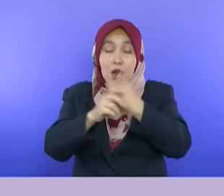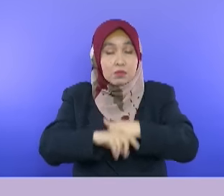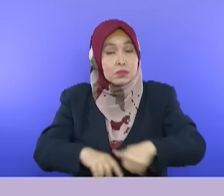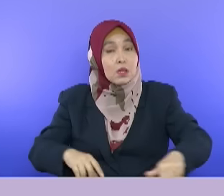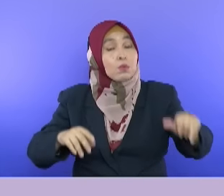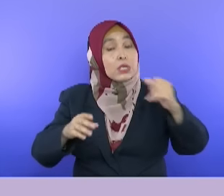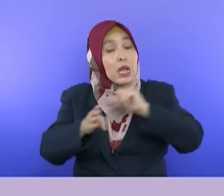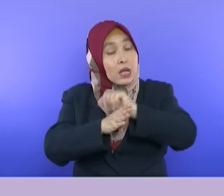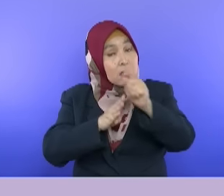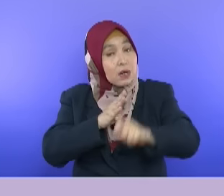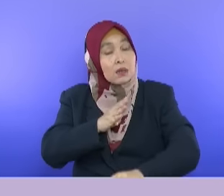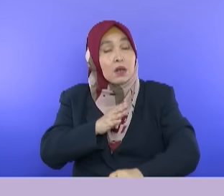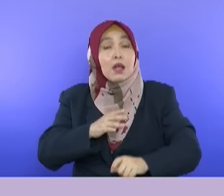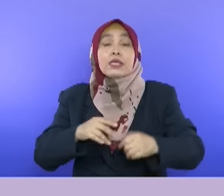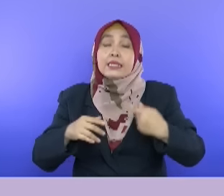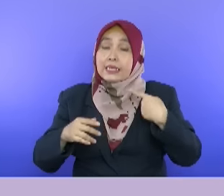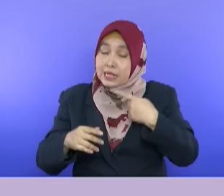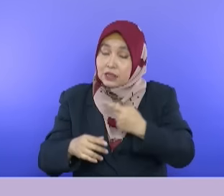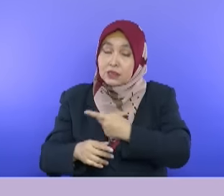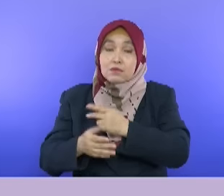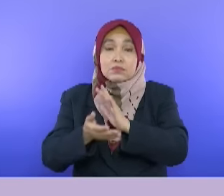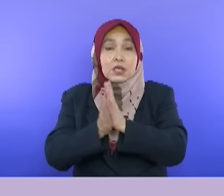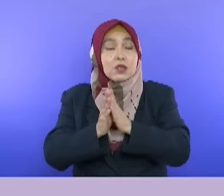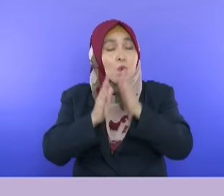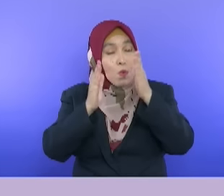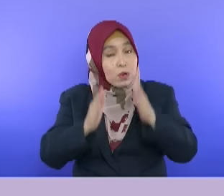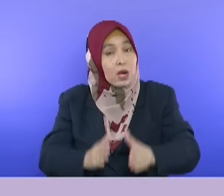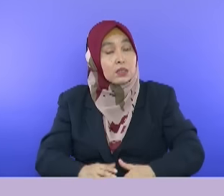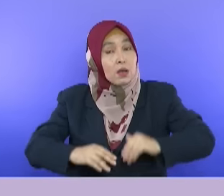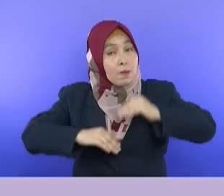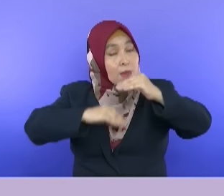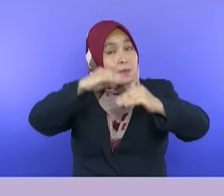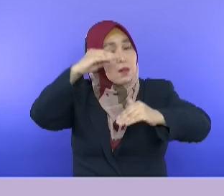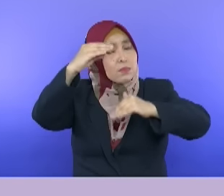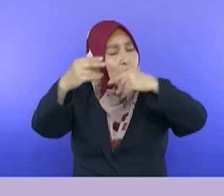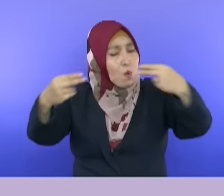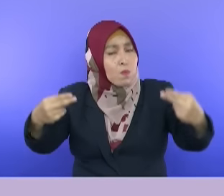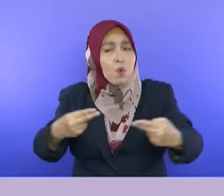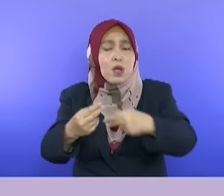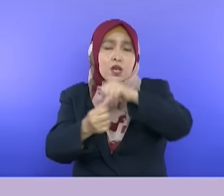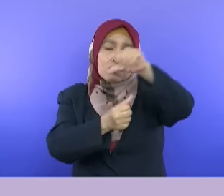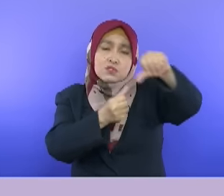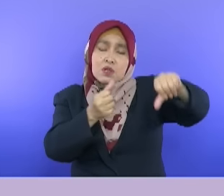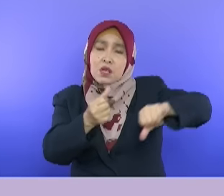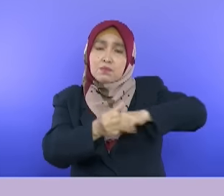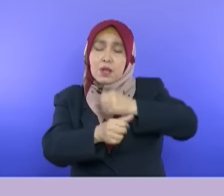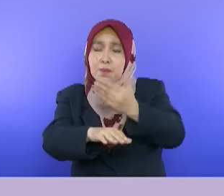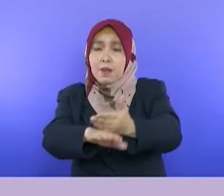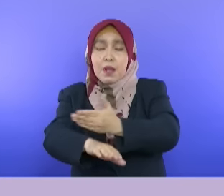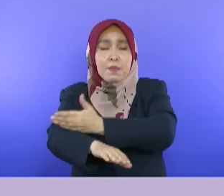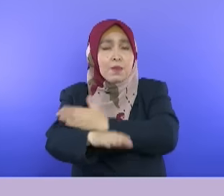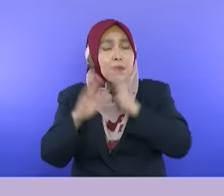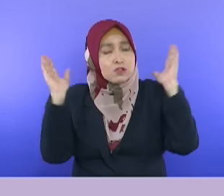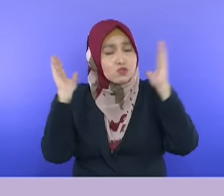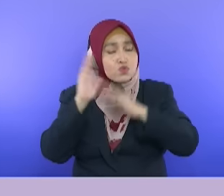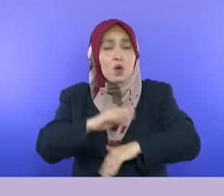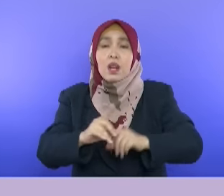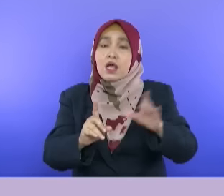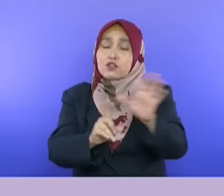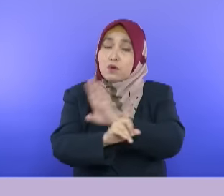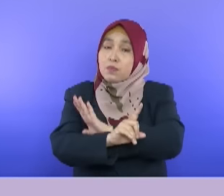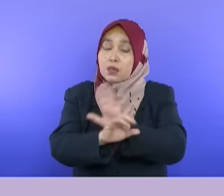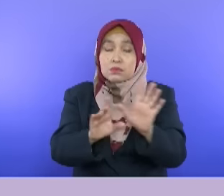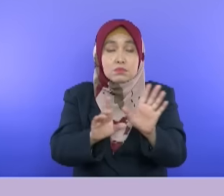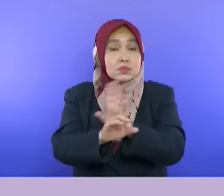di akhirat tapi biar Kitalah orang yang tingkatkan hubungan sosial yang baik dengan perbaiki salat berjamaah dan jangan